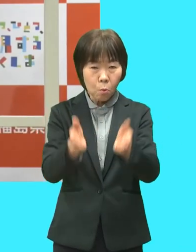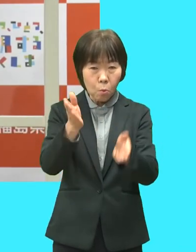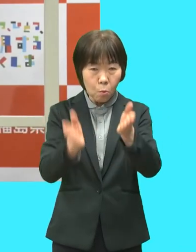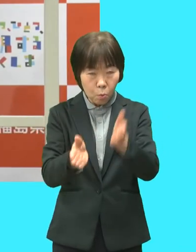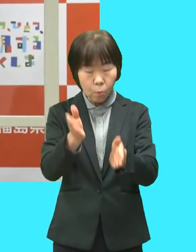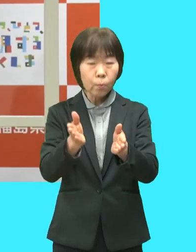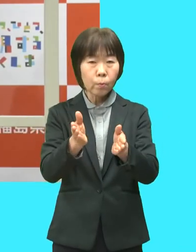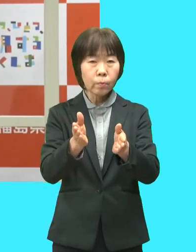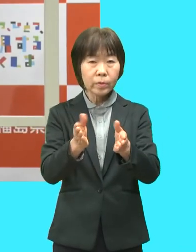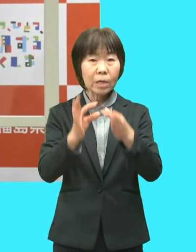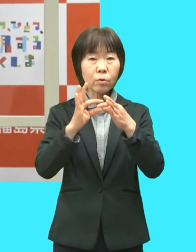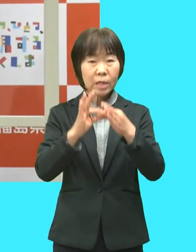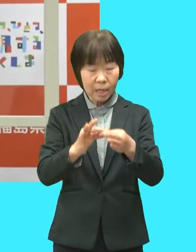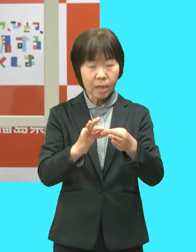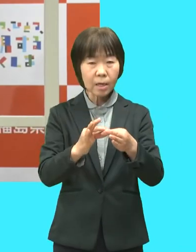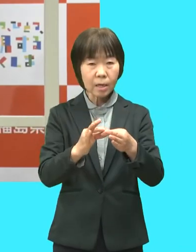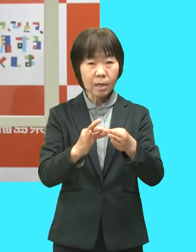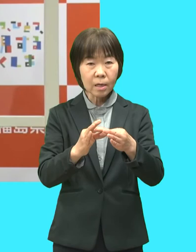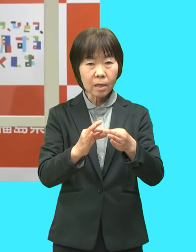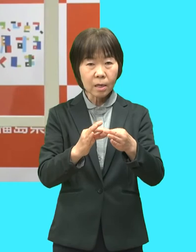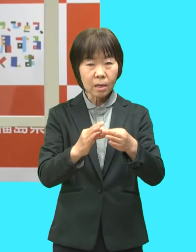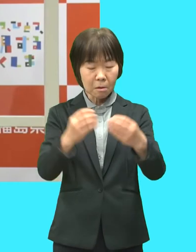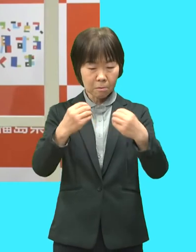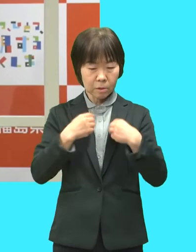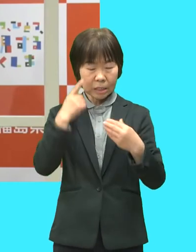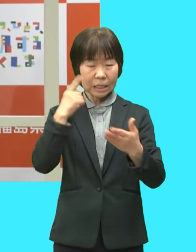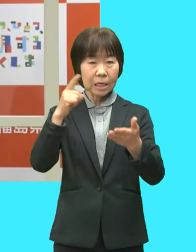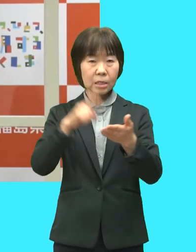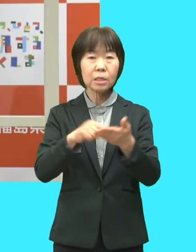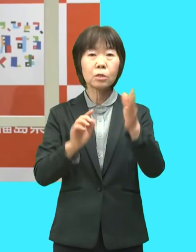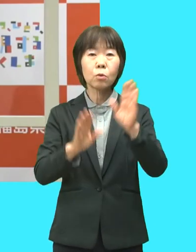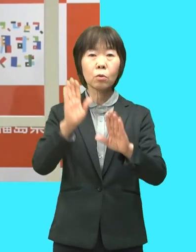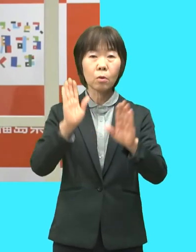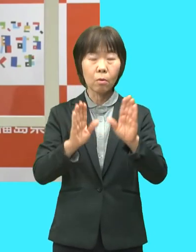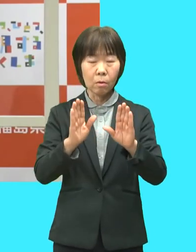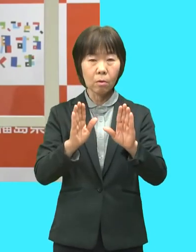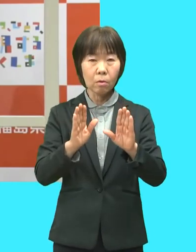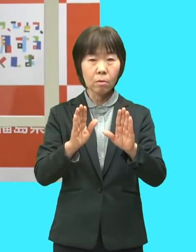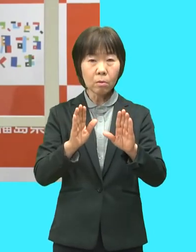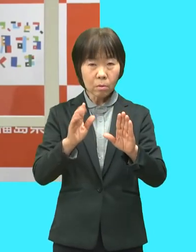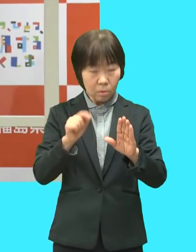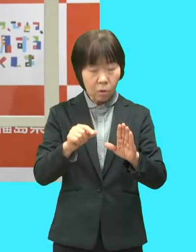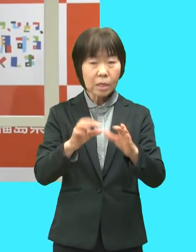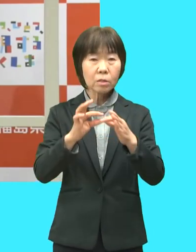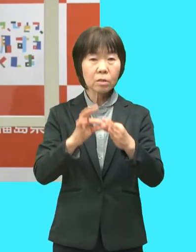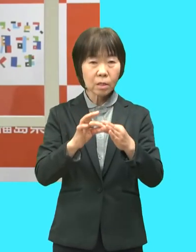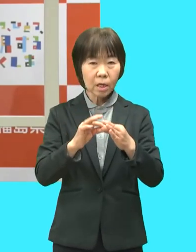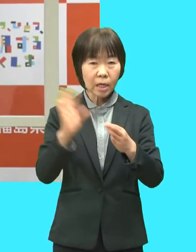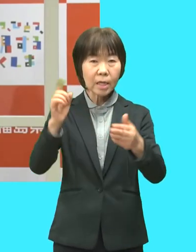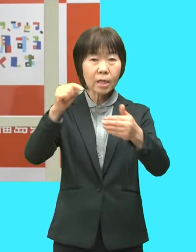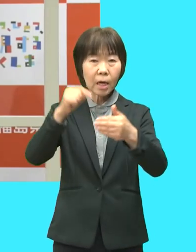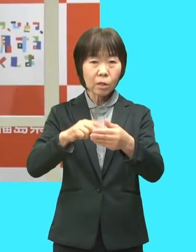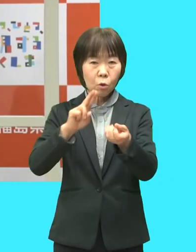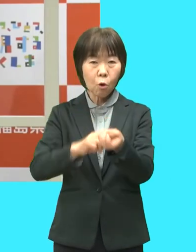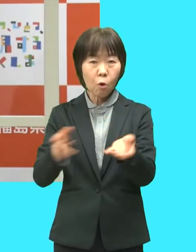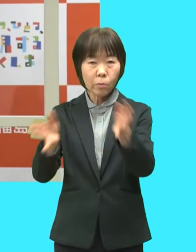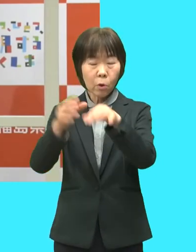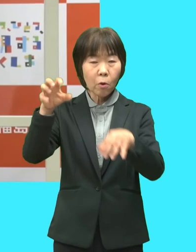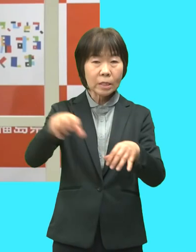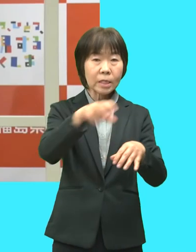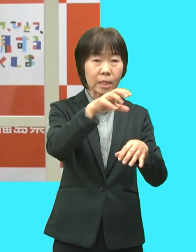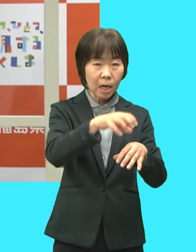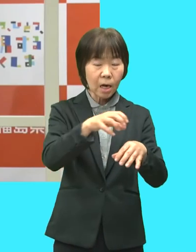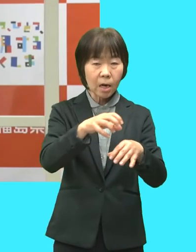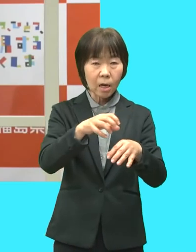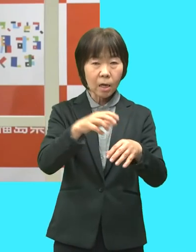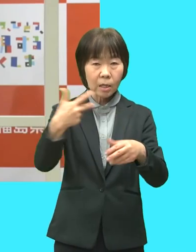になりますので、どうしても移りやすい状況にあります。こういった点ですね、福島県内の医療機関と